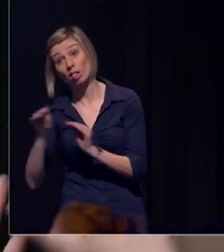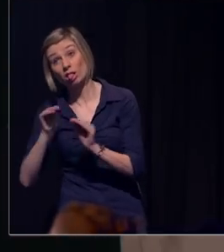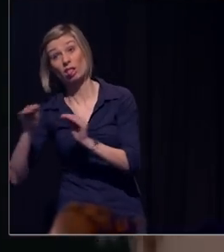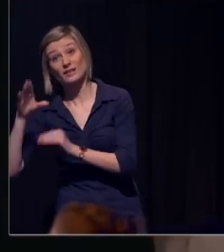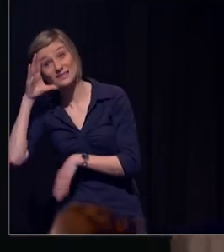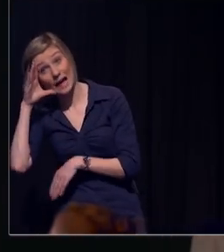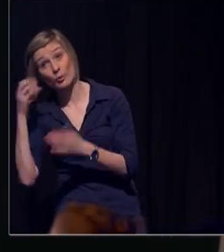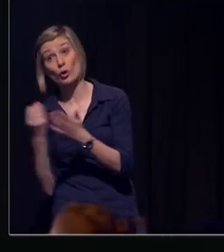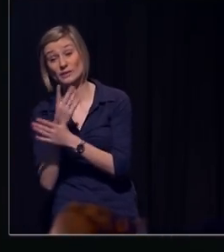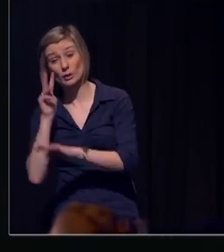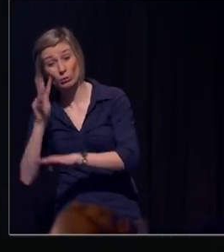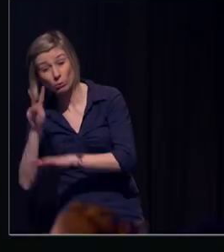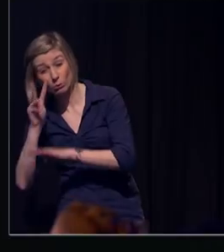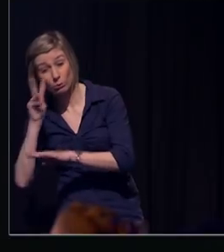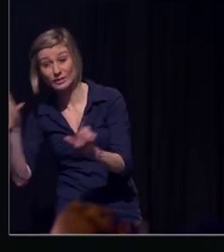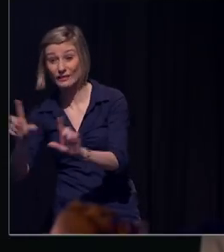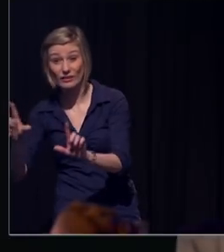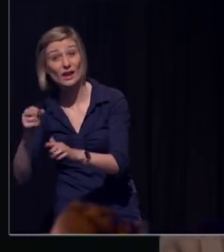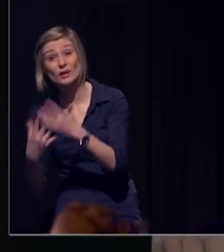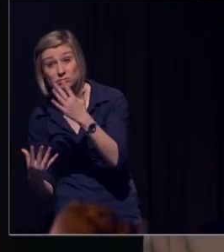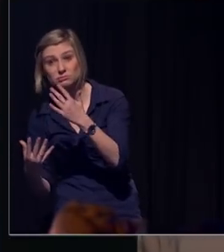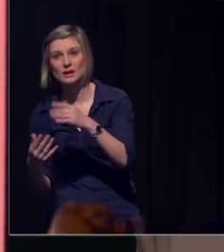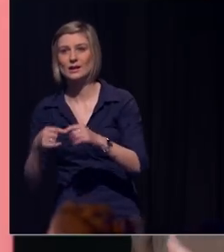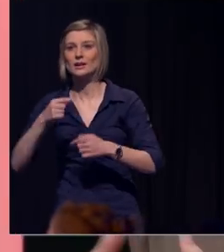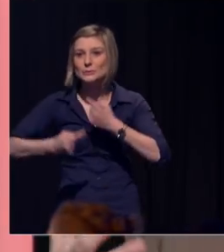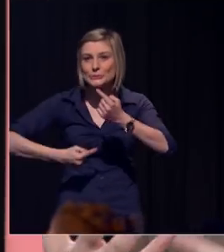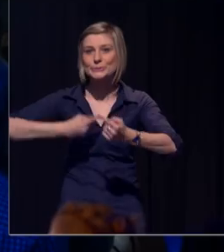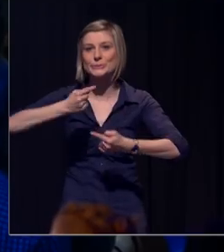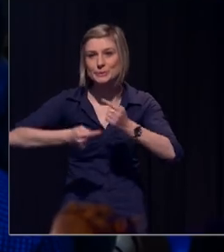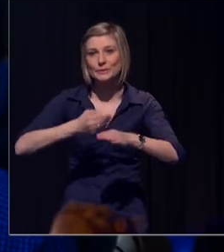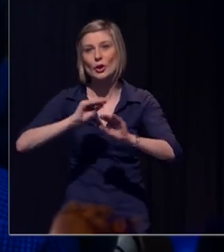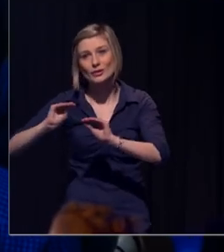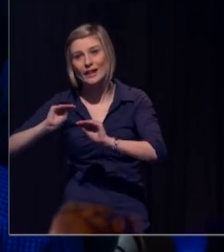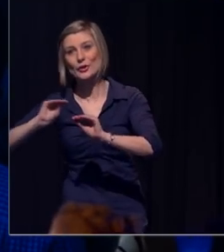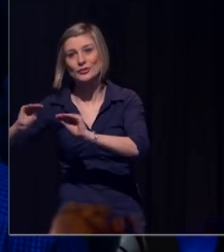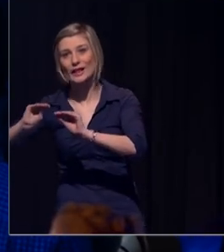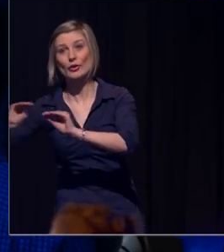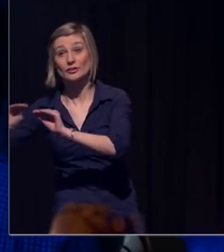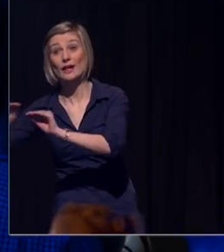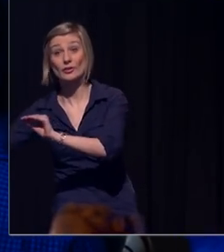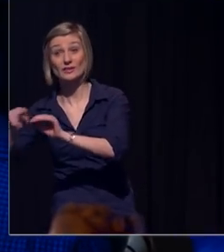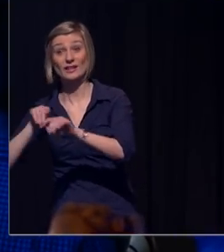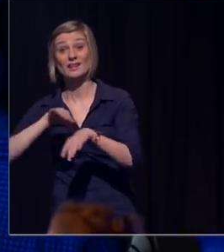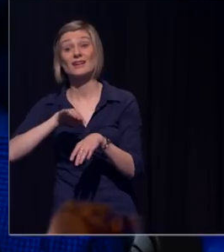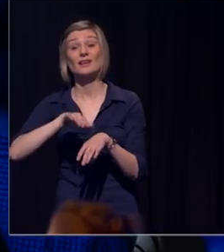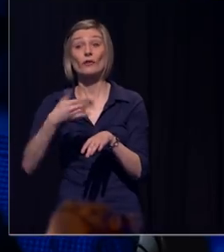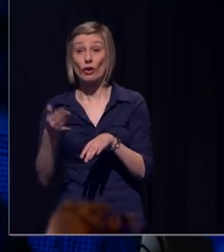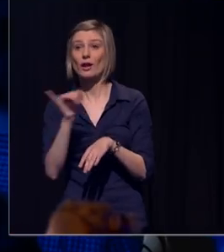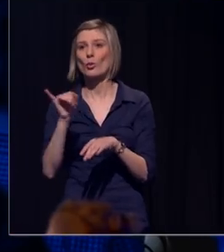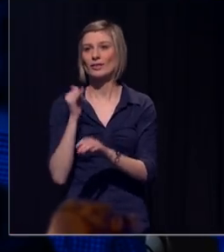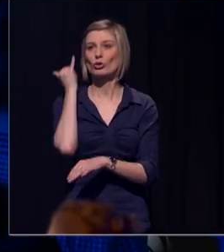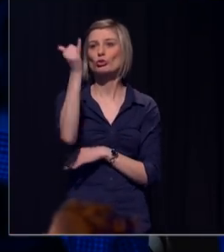En we hebben weer te weinig zelfcontrole. En dat proces zet zich voort en je bouwt een chronisch slaaptekort op. Boom.